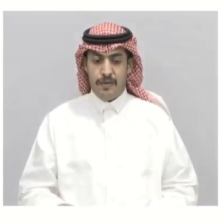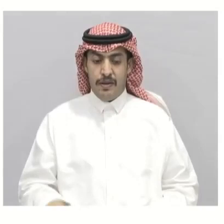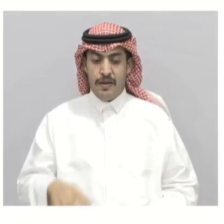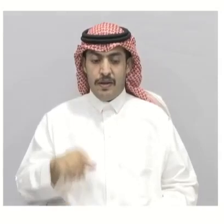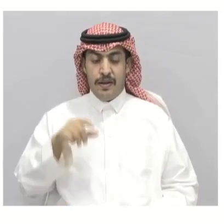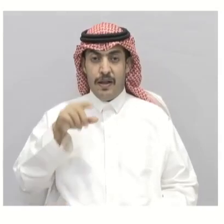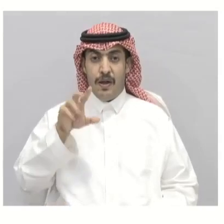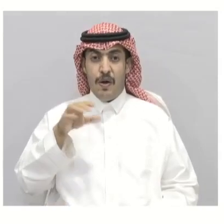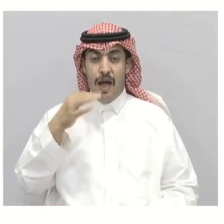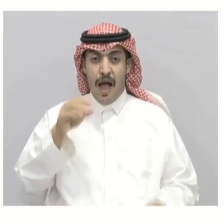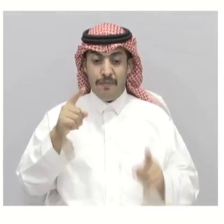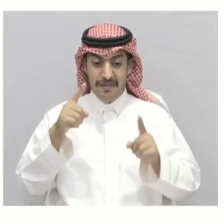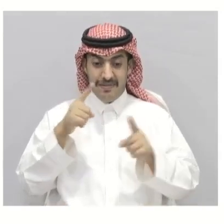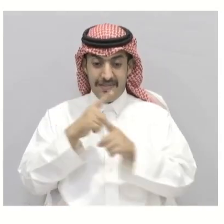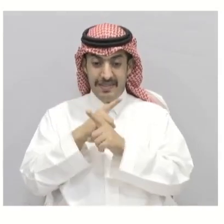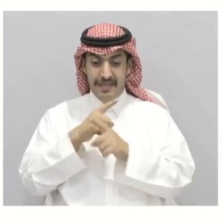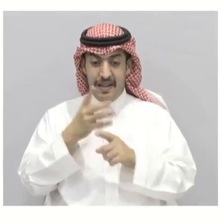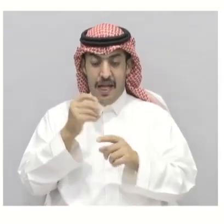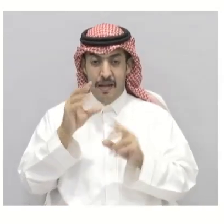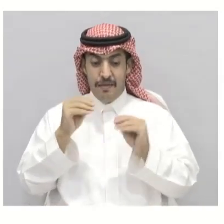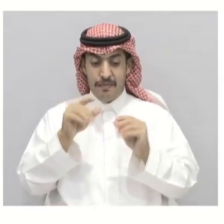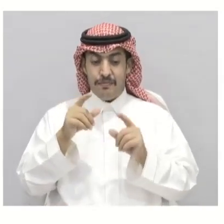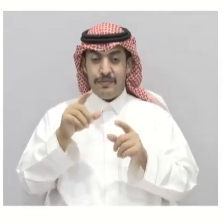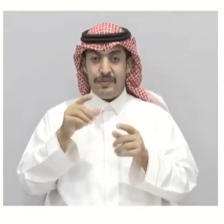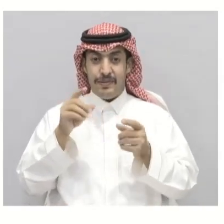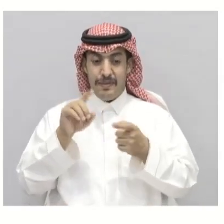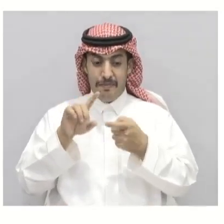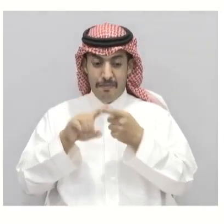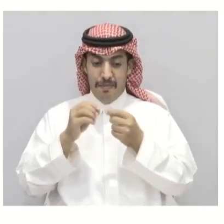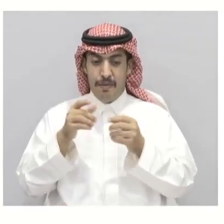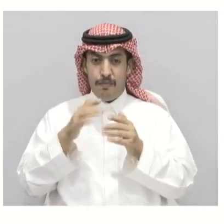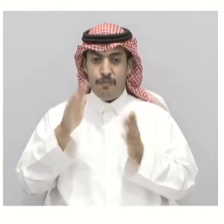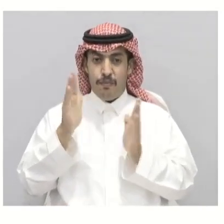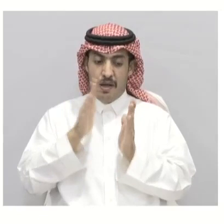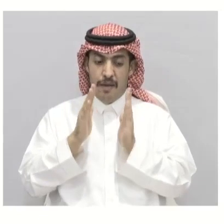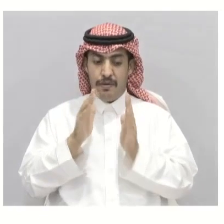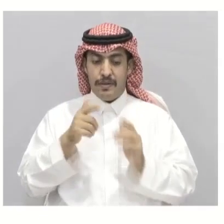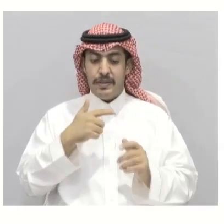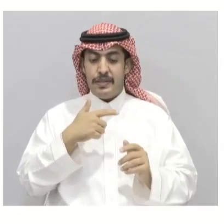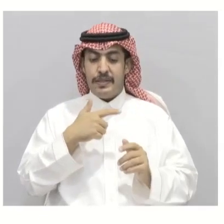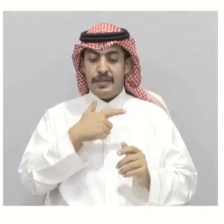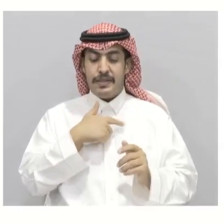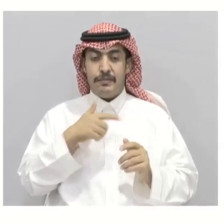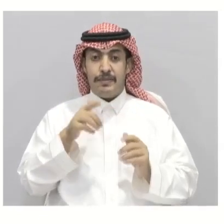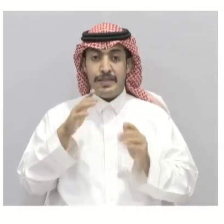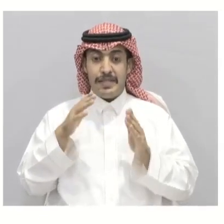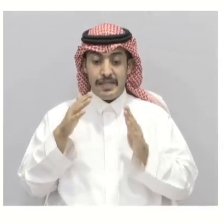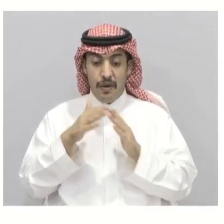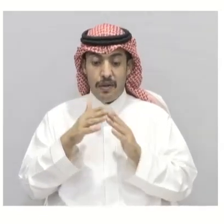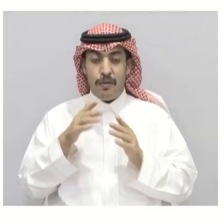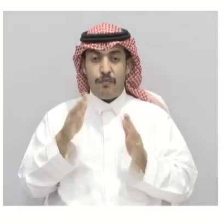كل زوجين من الزوايا المتقابله يسمى زاويتين متقابلتين